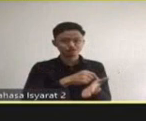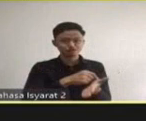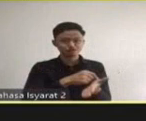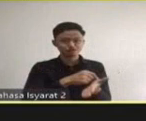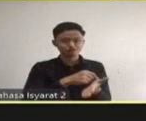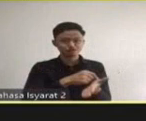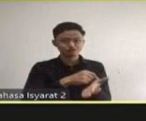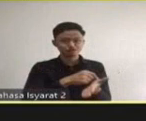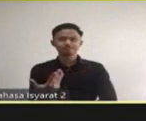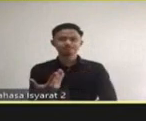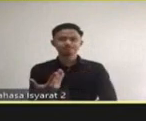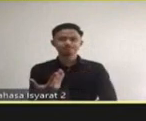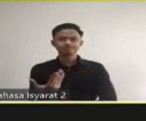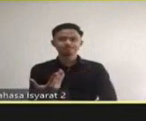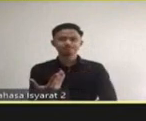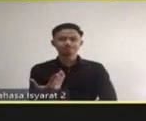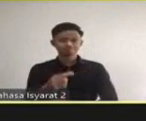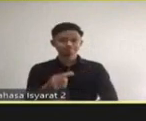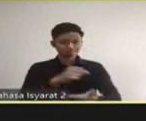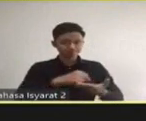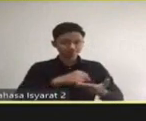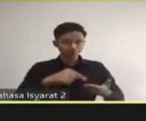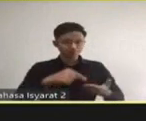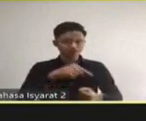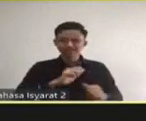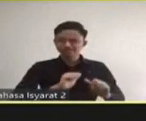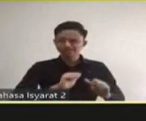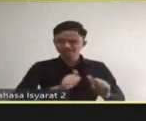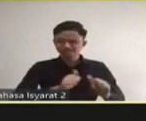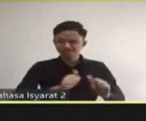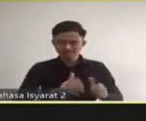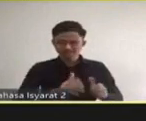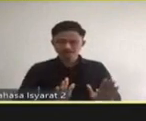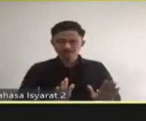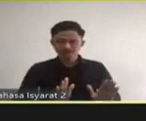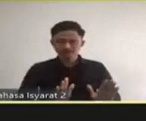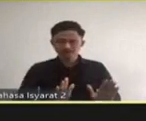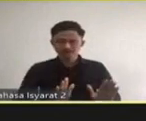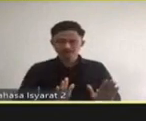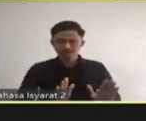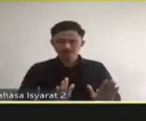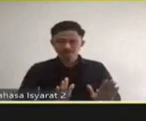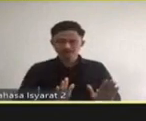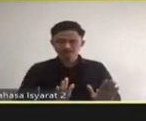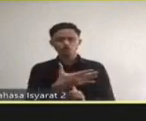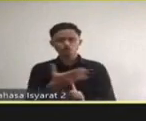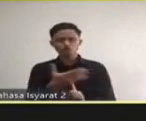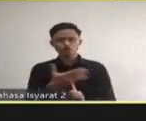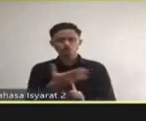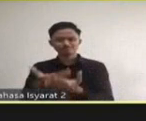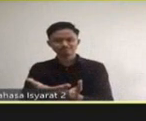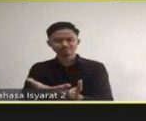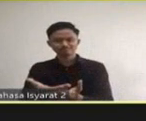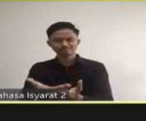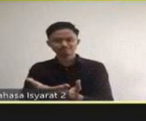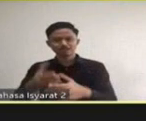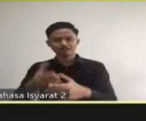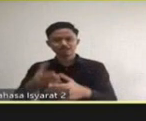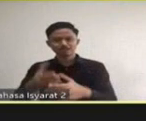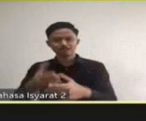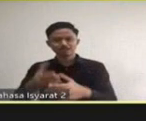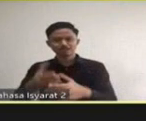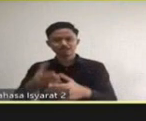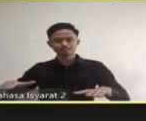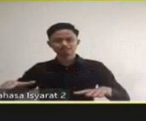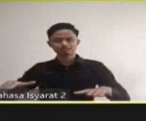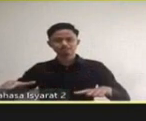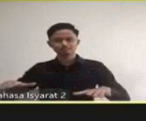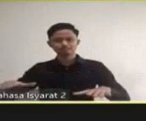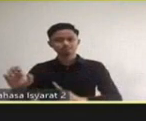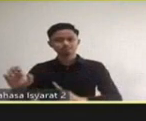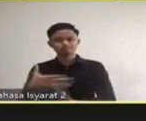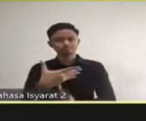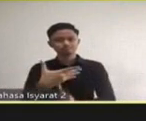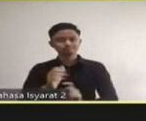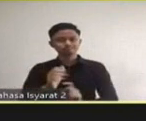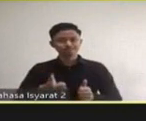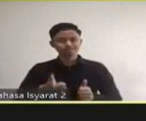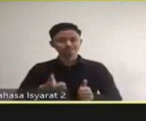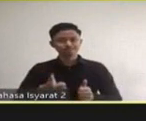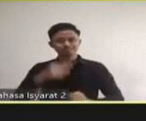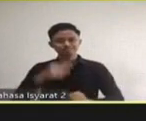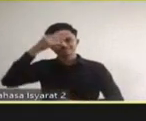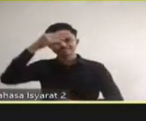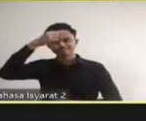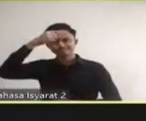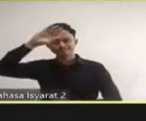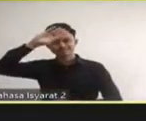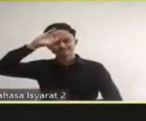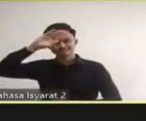siap memberikan perlindungan kepada anak-anak, kepada pekerjanya, terhadap penyakit yang berat. Apakah bisa dilakukan screening di